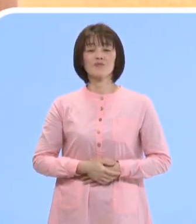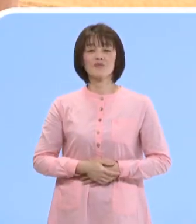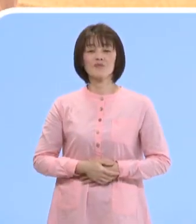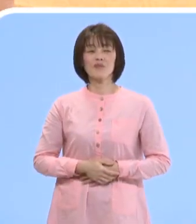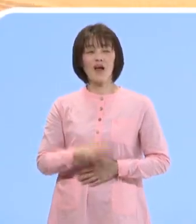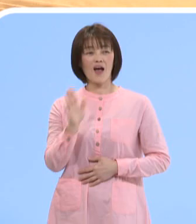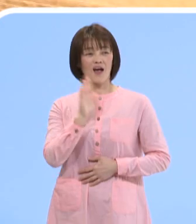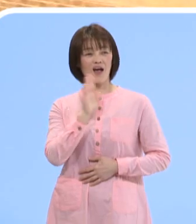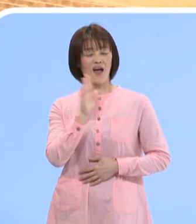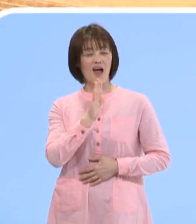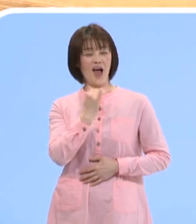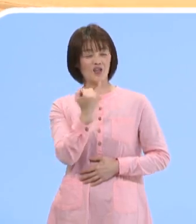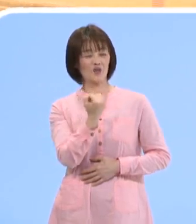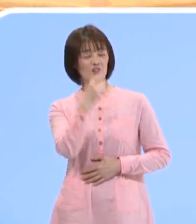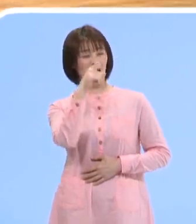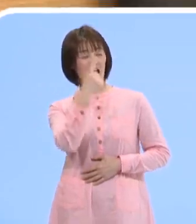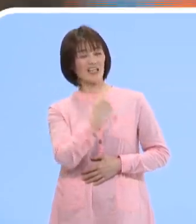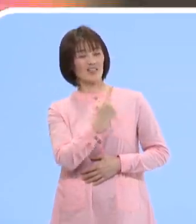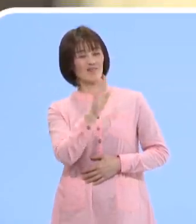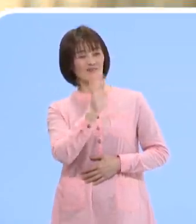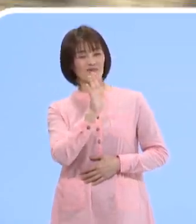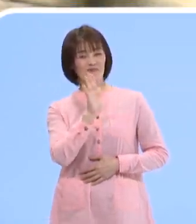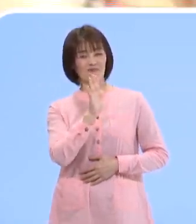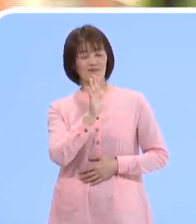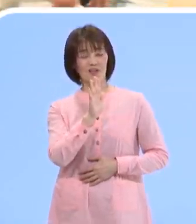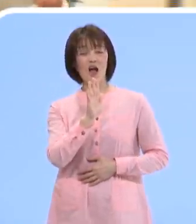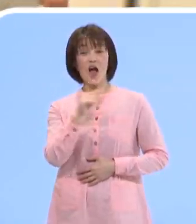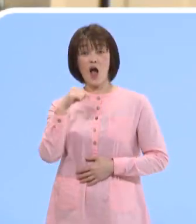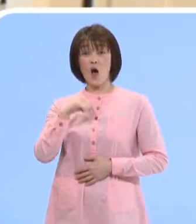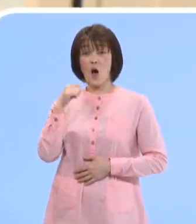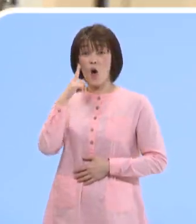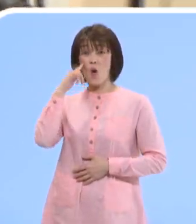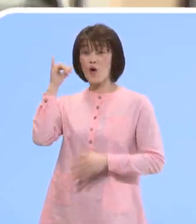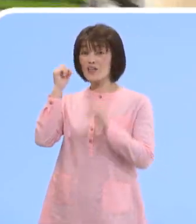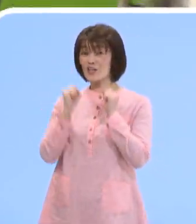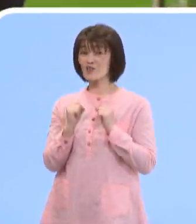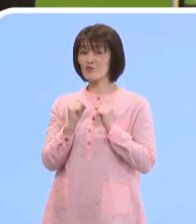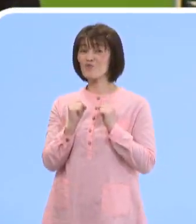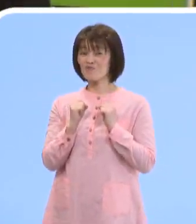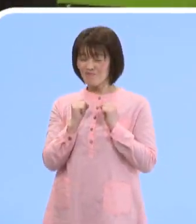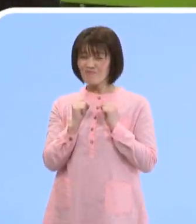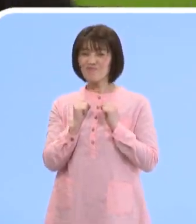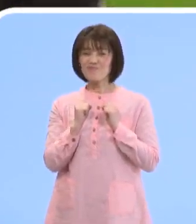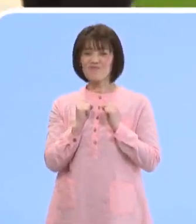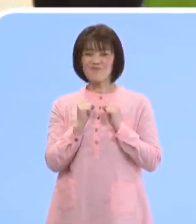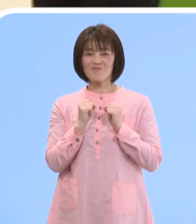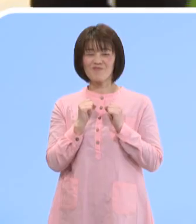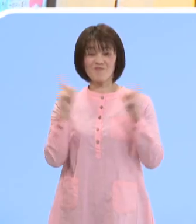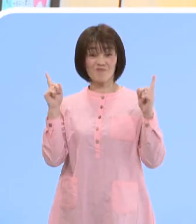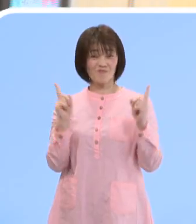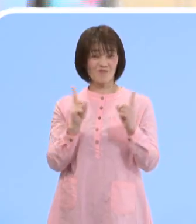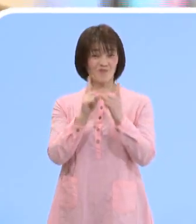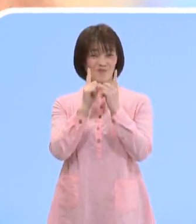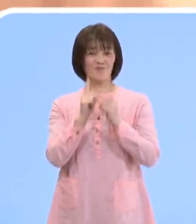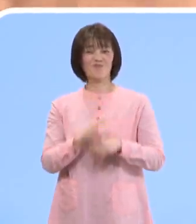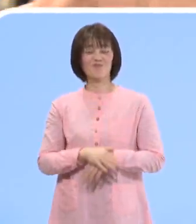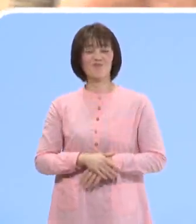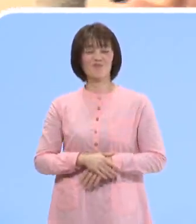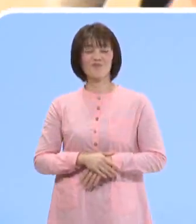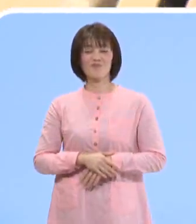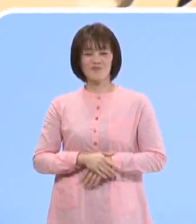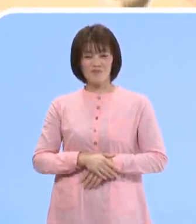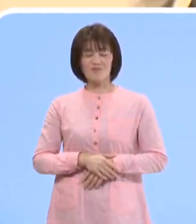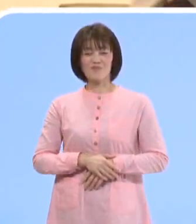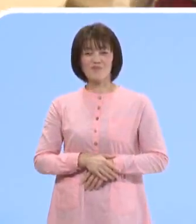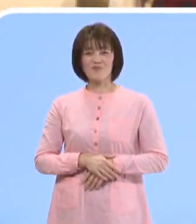来たよ、ゆいちゃん。 ゆいちゃん、 はい、ゆいちゃん来たよ。 お母さん、お母さん、 あ、ママです。やっぱ嬉しい。いってらっしゃい。はい、立